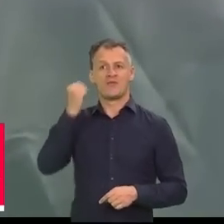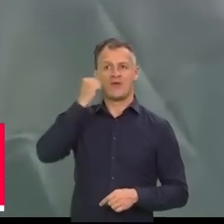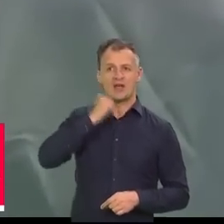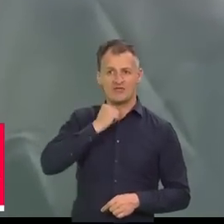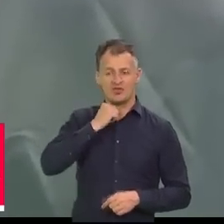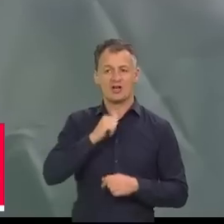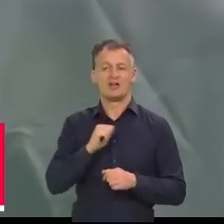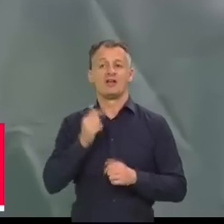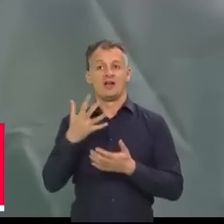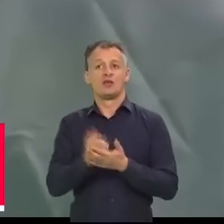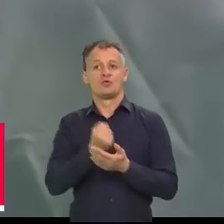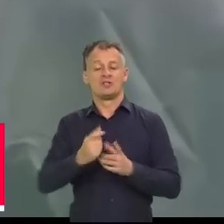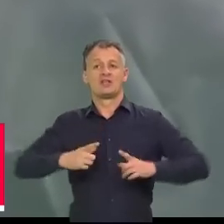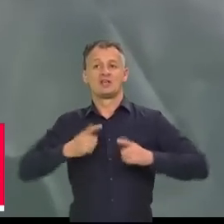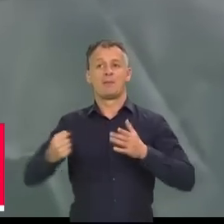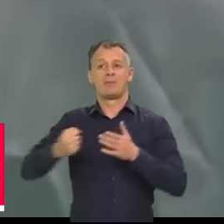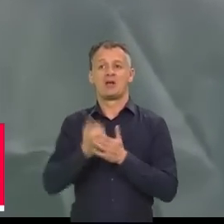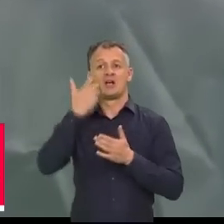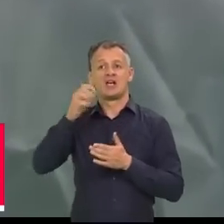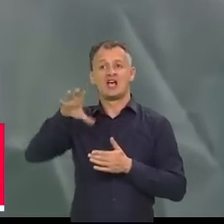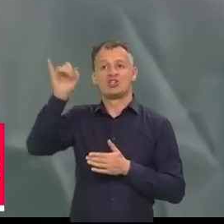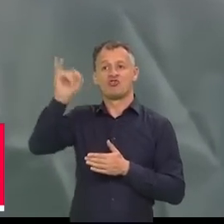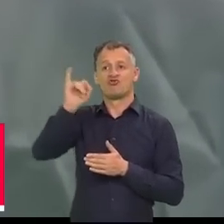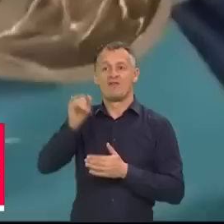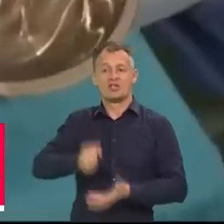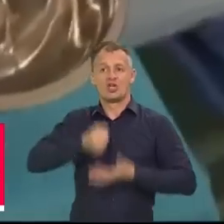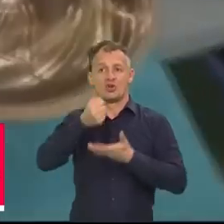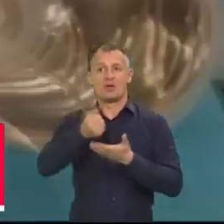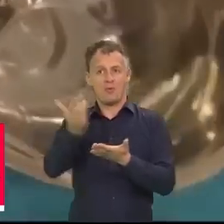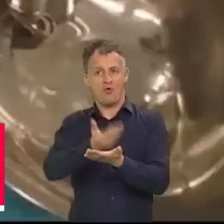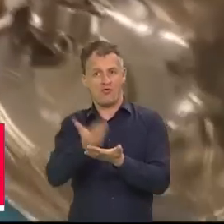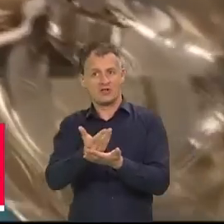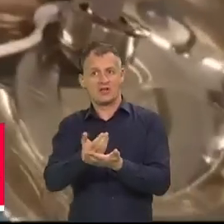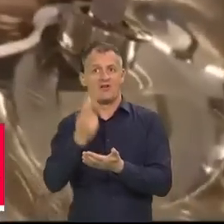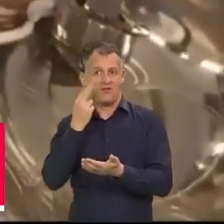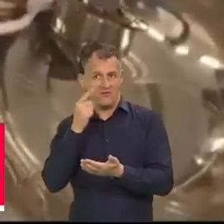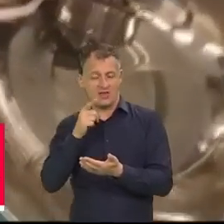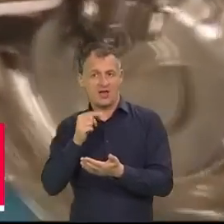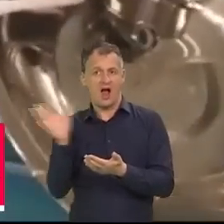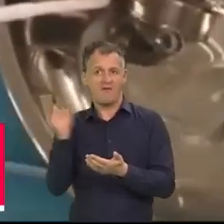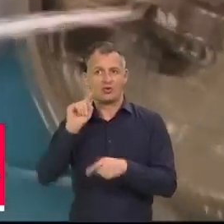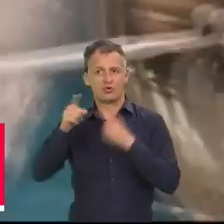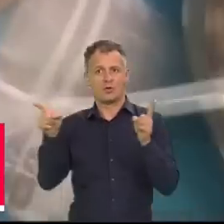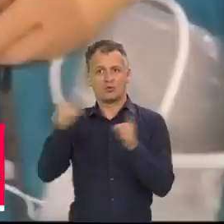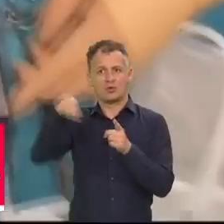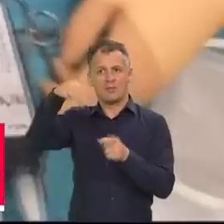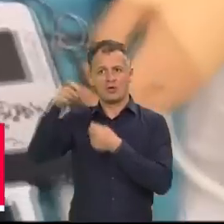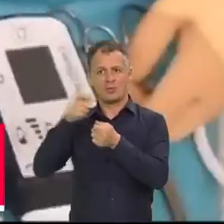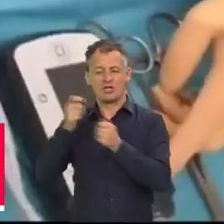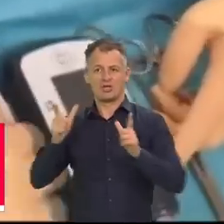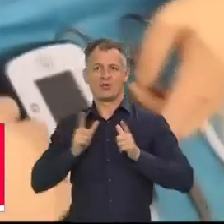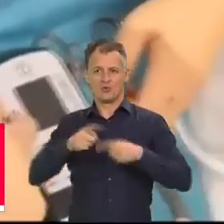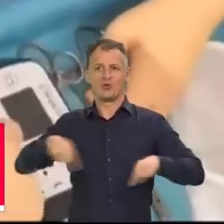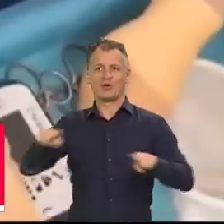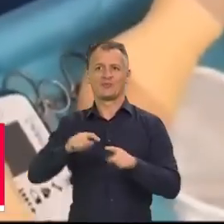să supraviețuiască până la găsirea unui donator. Povestea impresionantă a Alexandrei o aflați după o scurtă pauză de publicitate. Rămâneți cu noi, vă aștept!